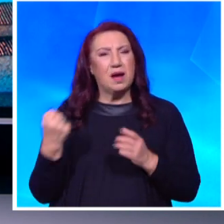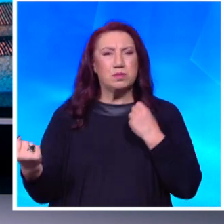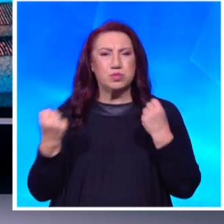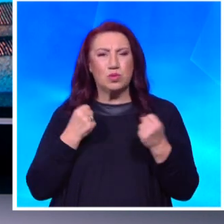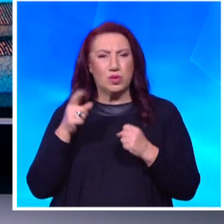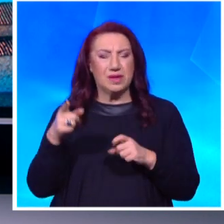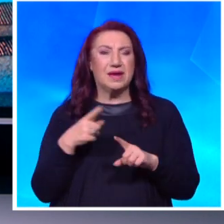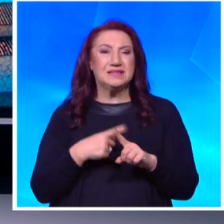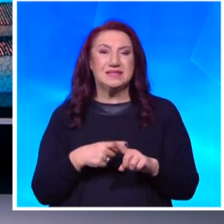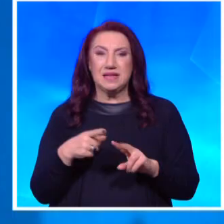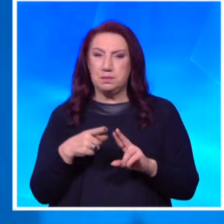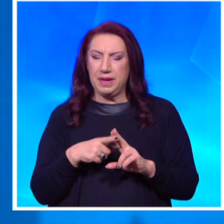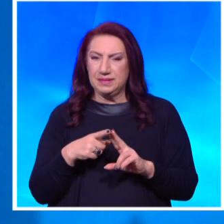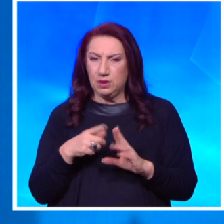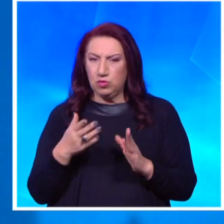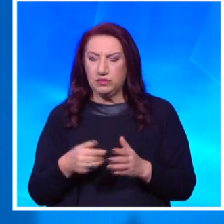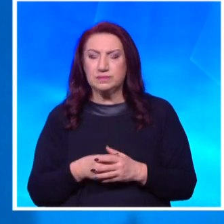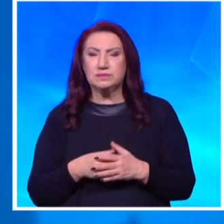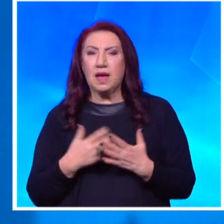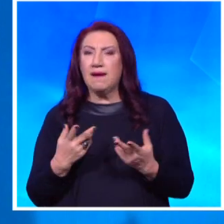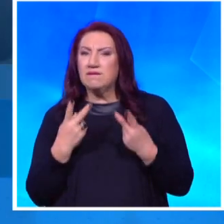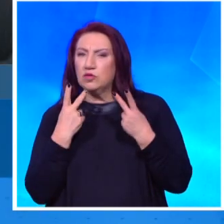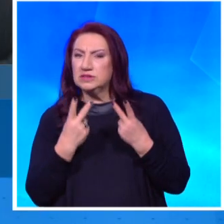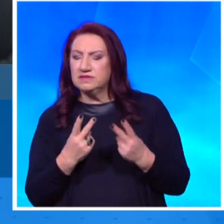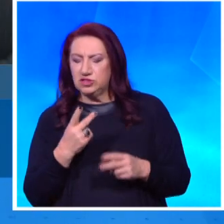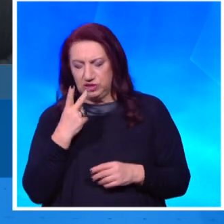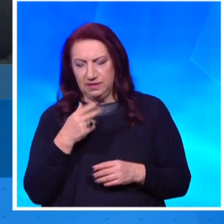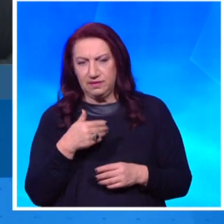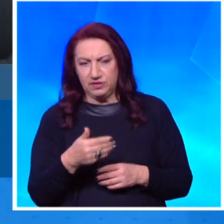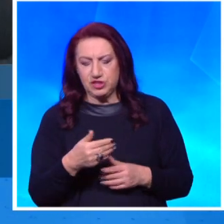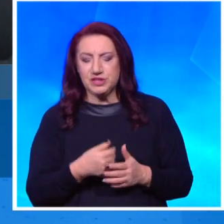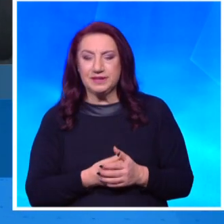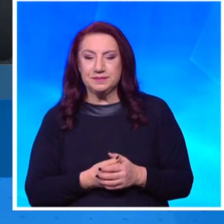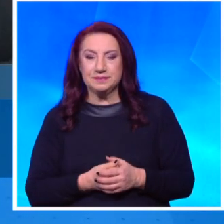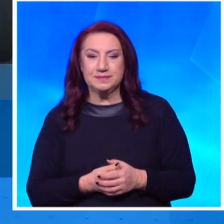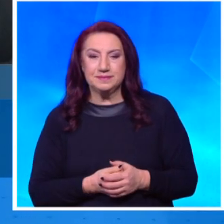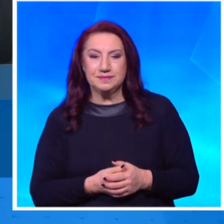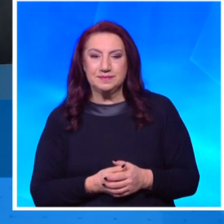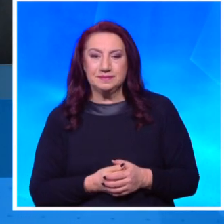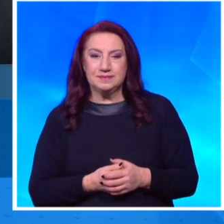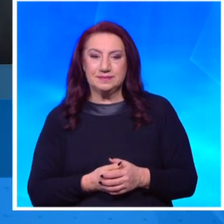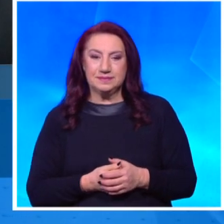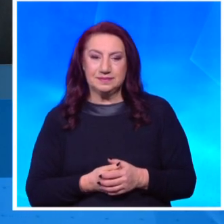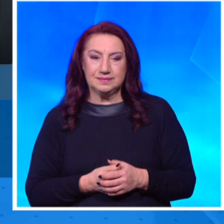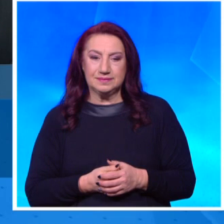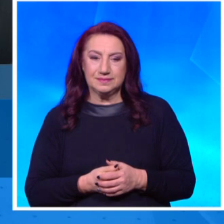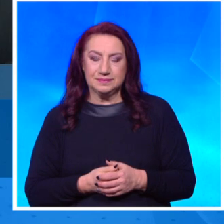пребит преди 2 месеца. Какво разкриват кадрите от Охрид, предава кореспондента ни Йовица Пълновски.